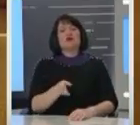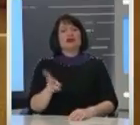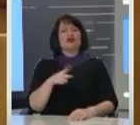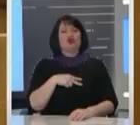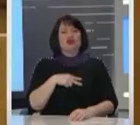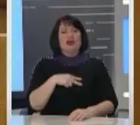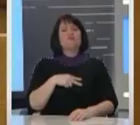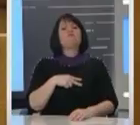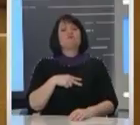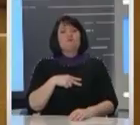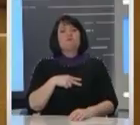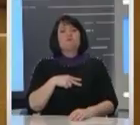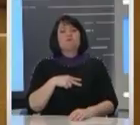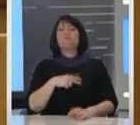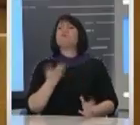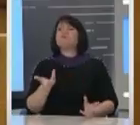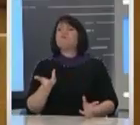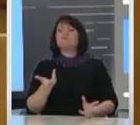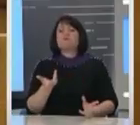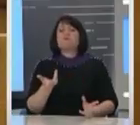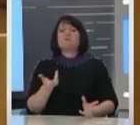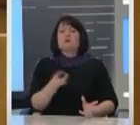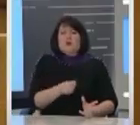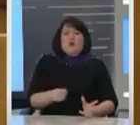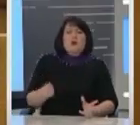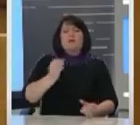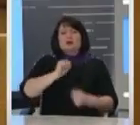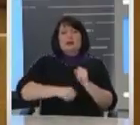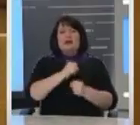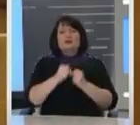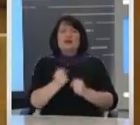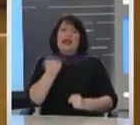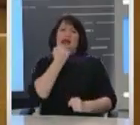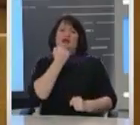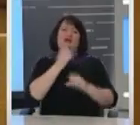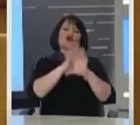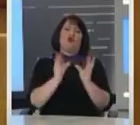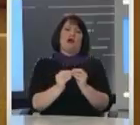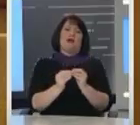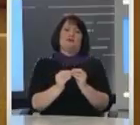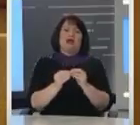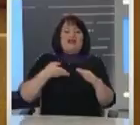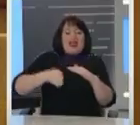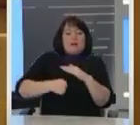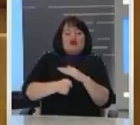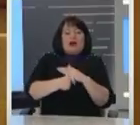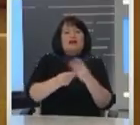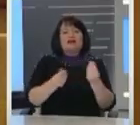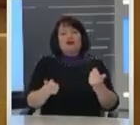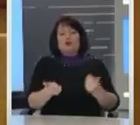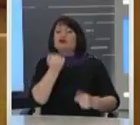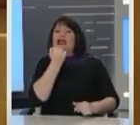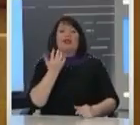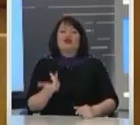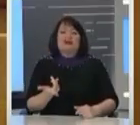σωστά και με την υπερπροσπάθεια των ΣΥΡΙΖΑ ΑΝΕΛ είναι και αυτά λάθος. Διαμεσολάβηση. Κάντε το